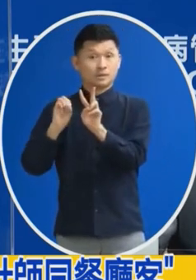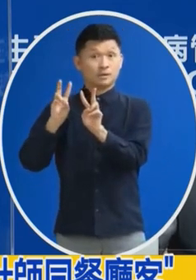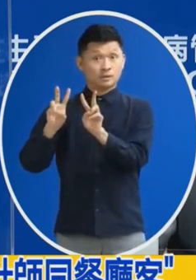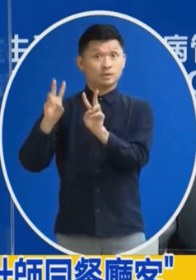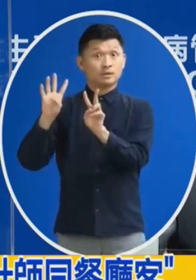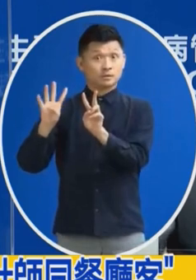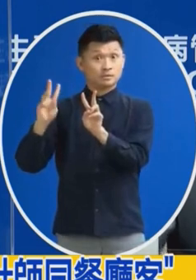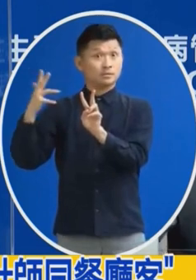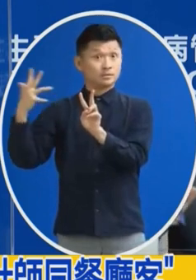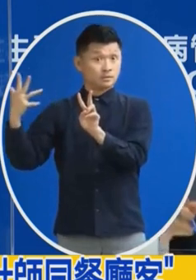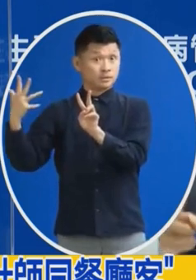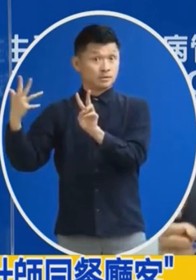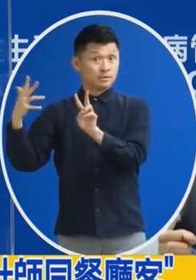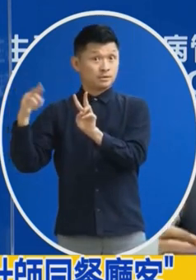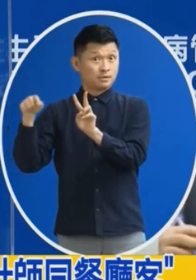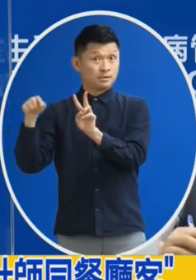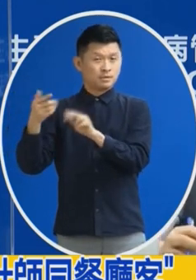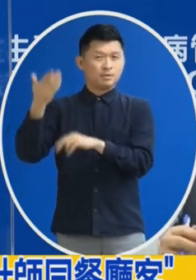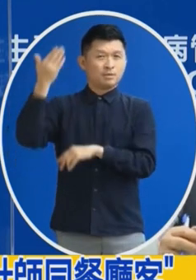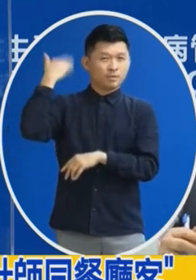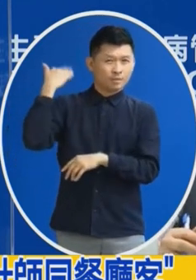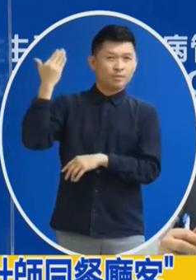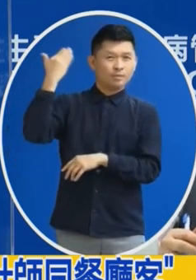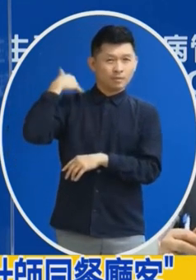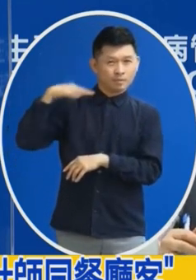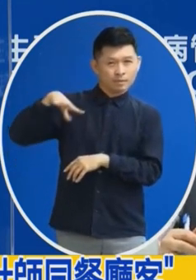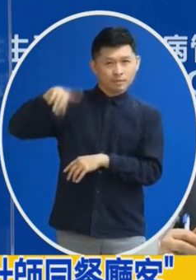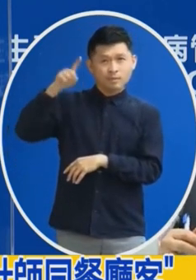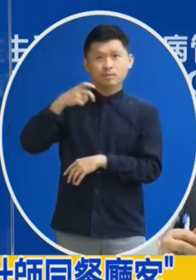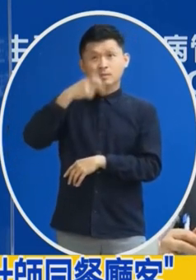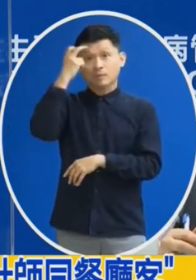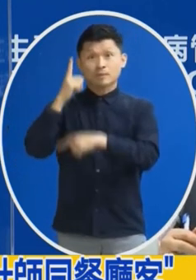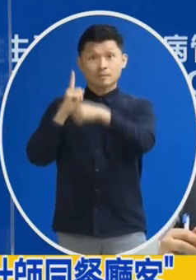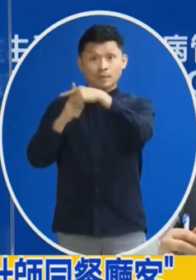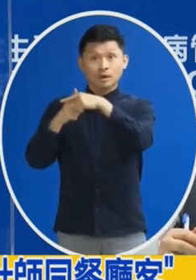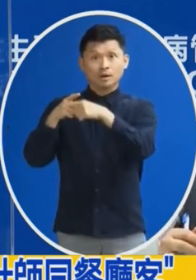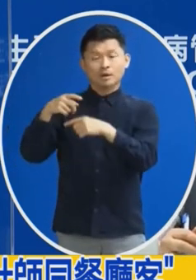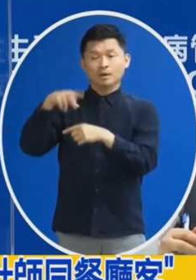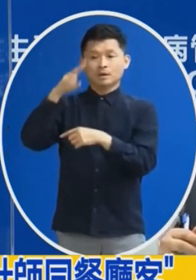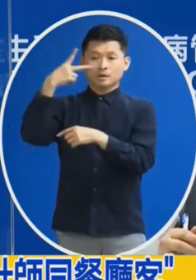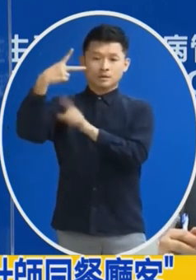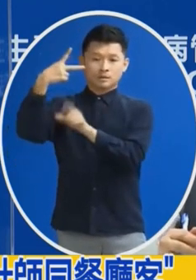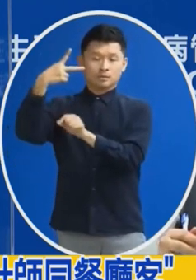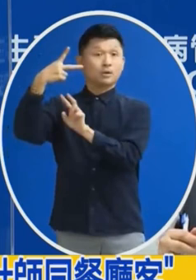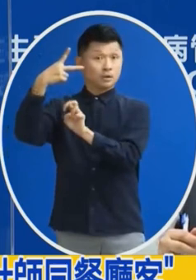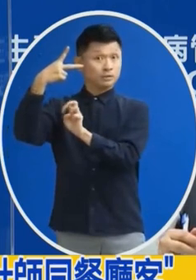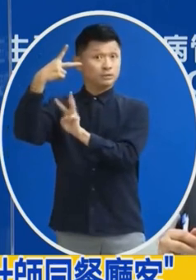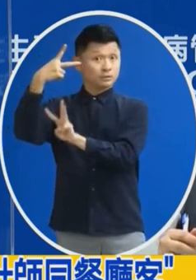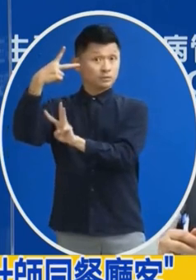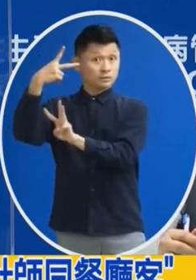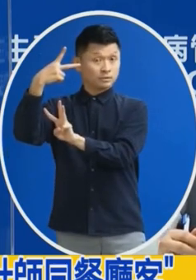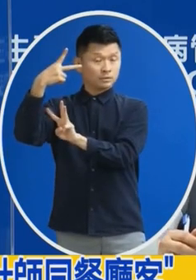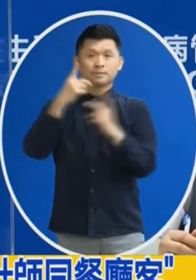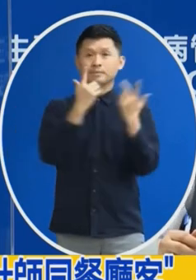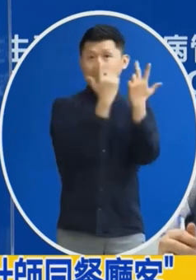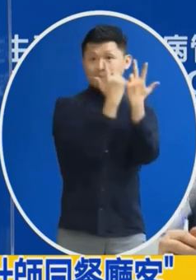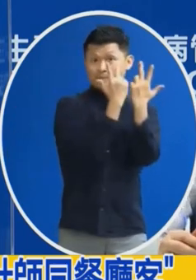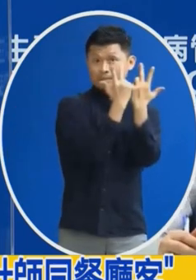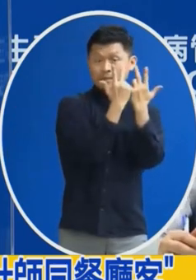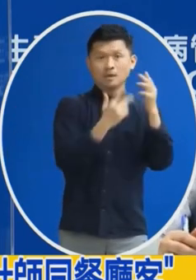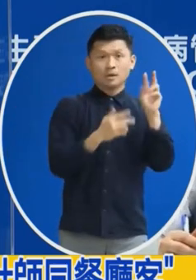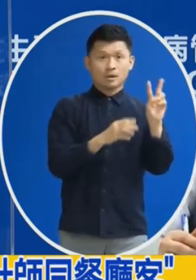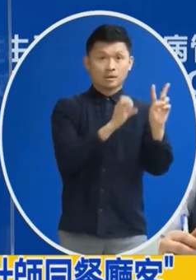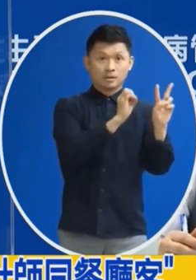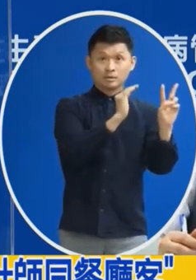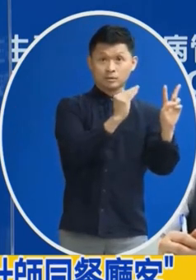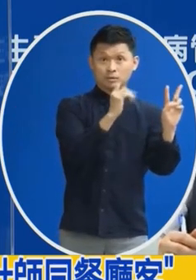他们虽然是在最早他们是在被确诊是2月23号，可是在新北知道